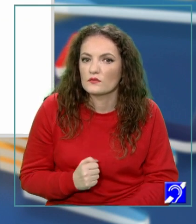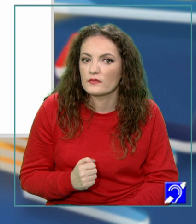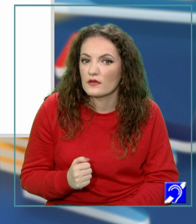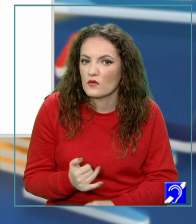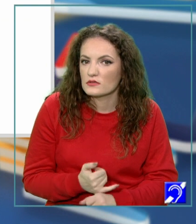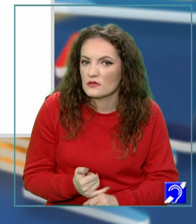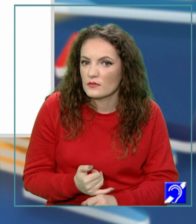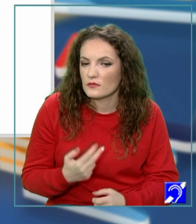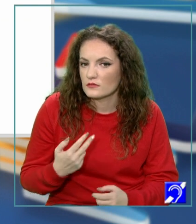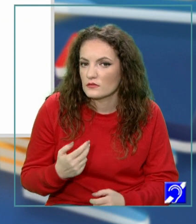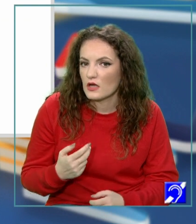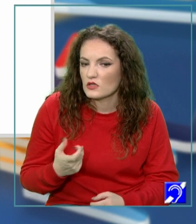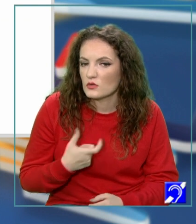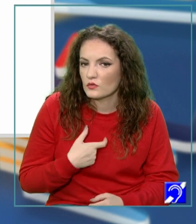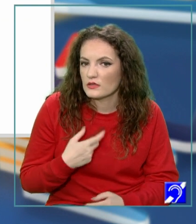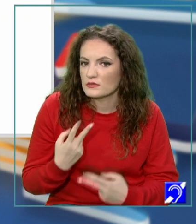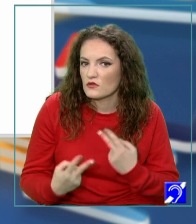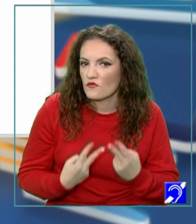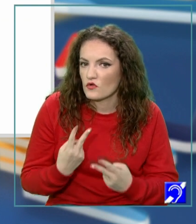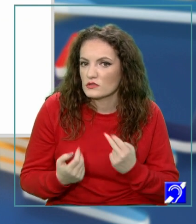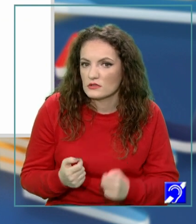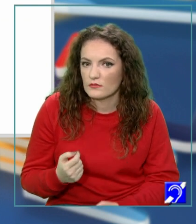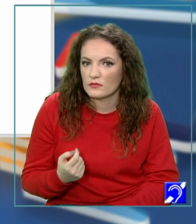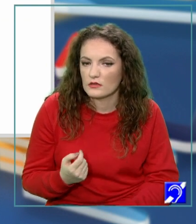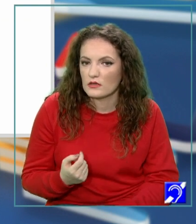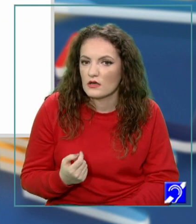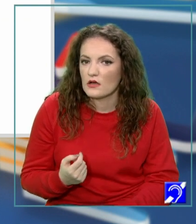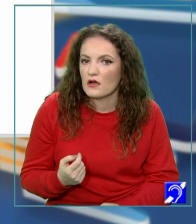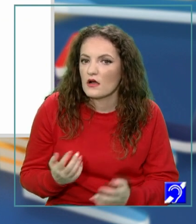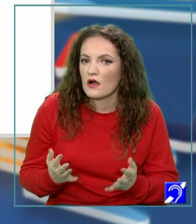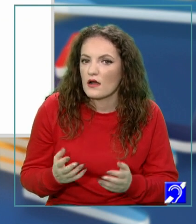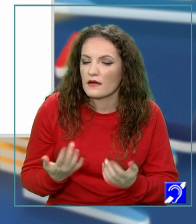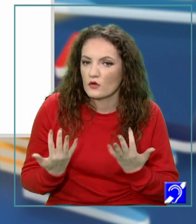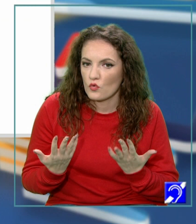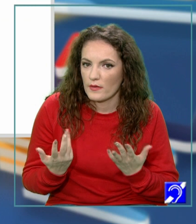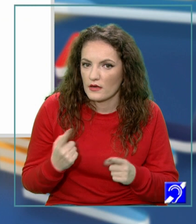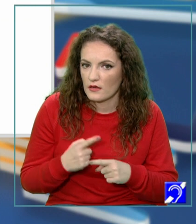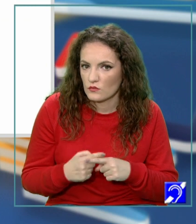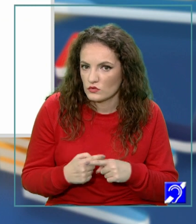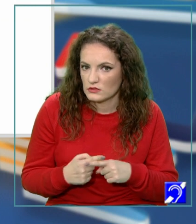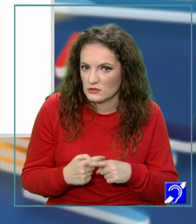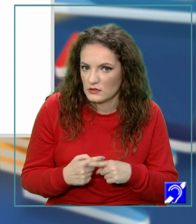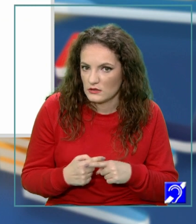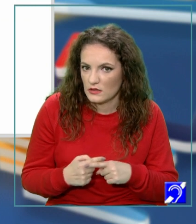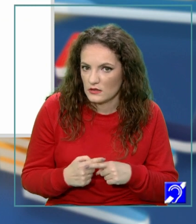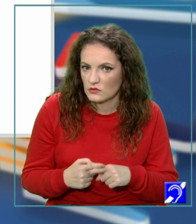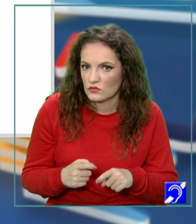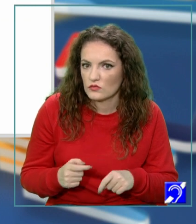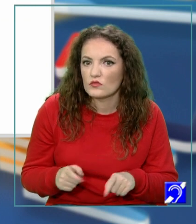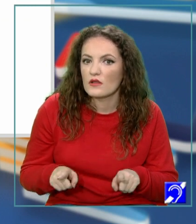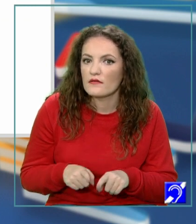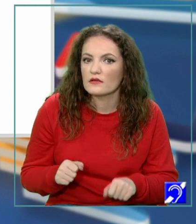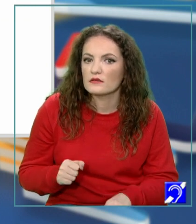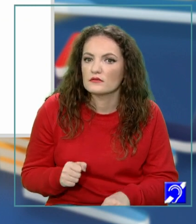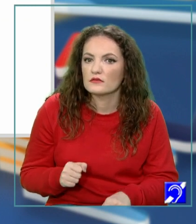l-am folosit. Și mă gândesc, care este produsul a două numere să-mi dea 21 și suma minus 10? Minus 7 ori minus 3